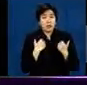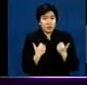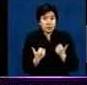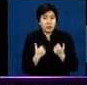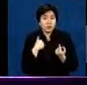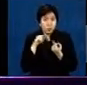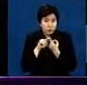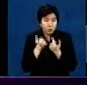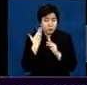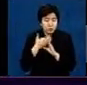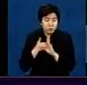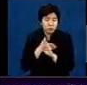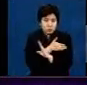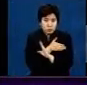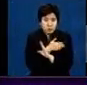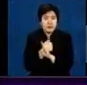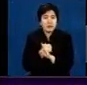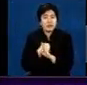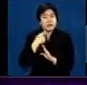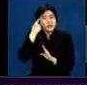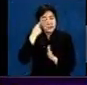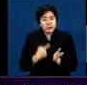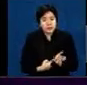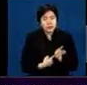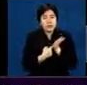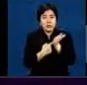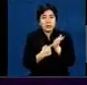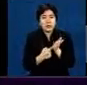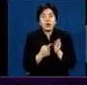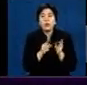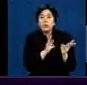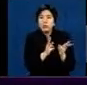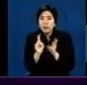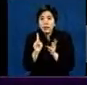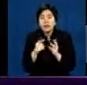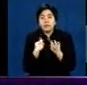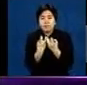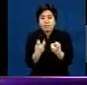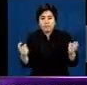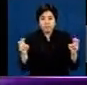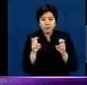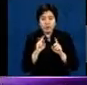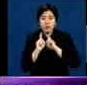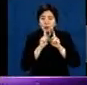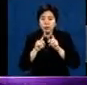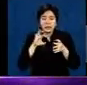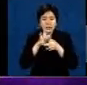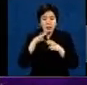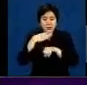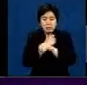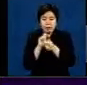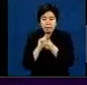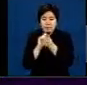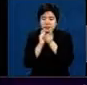ดเมื่อเร็วๆนี้ดิฉันก็ได้เสนอแนวทางในการสร้างเวทีปฏิรูปทางการเมืองร่วมกับทุกฝ่าย